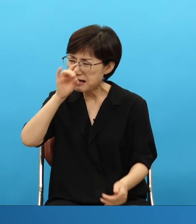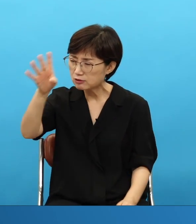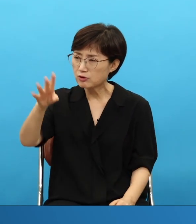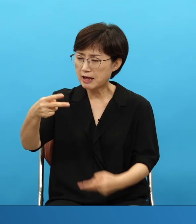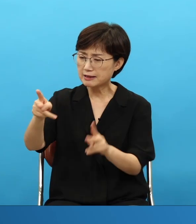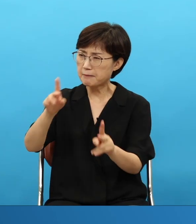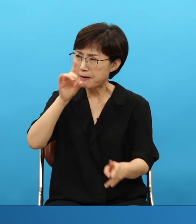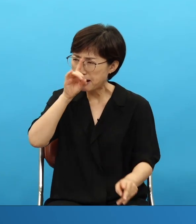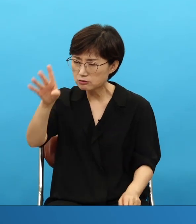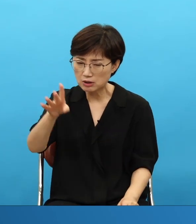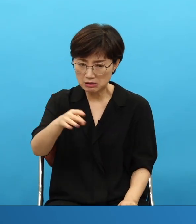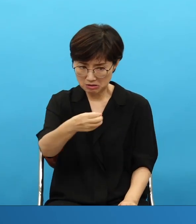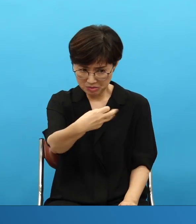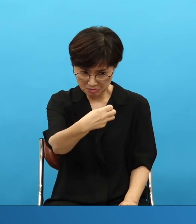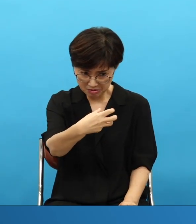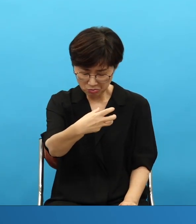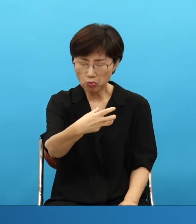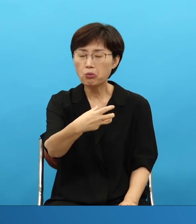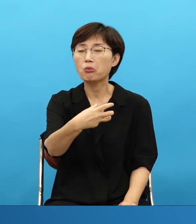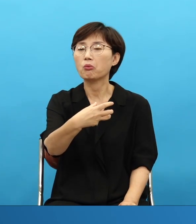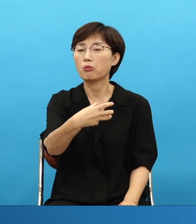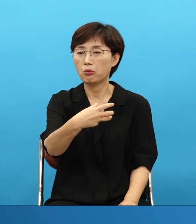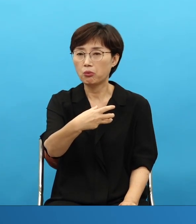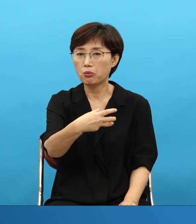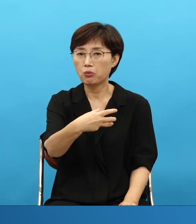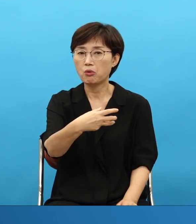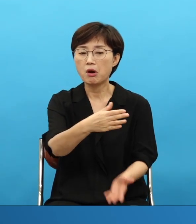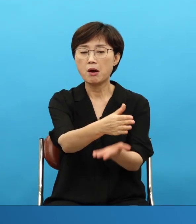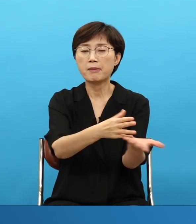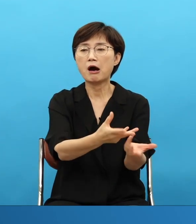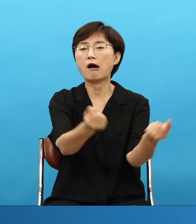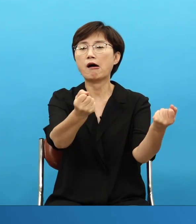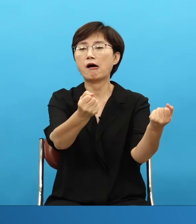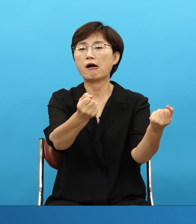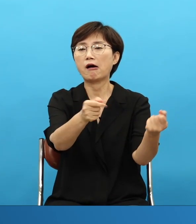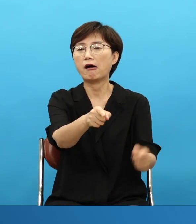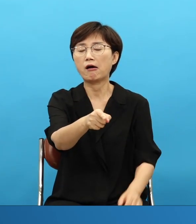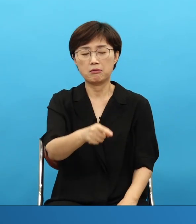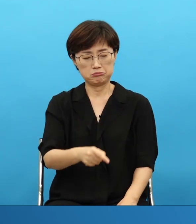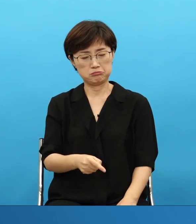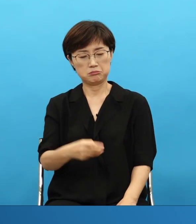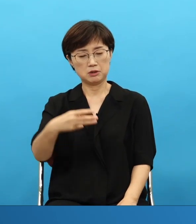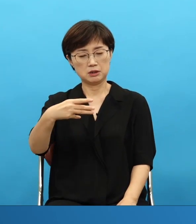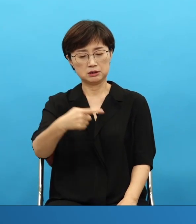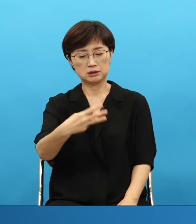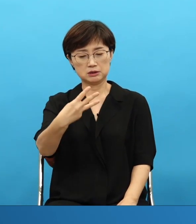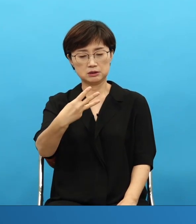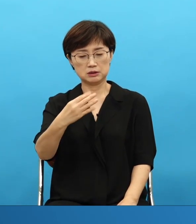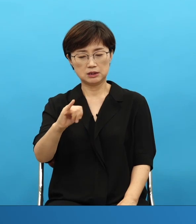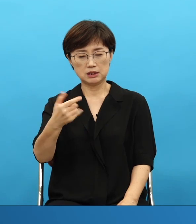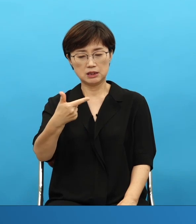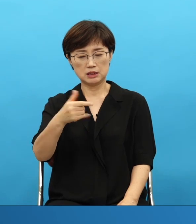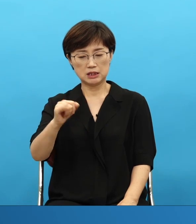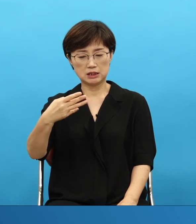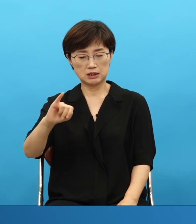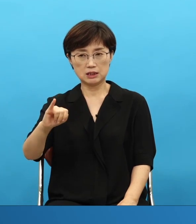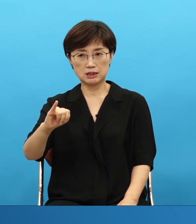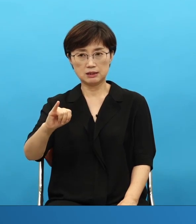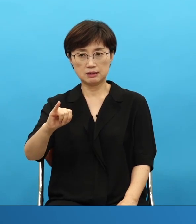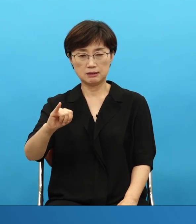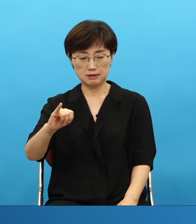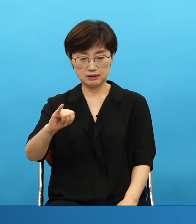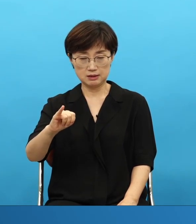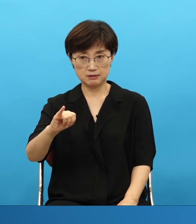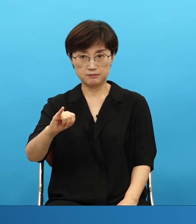일이 생겼단 말이에요. 당연히 그러겠죠. And some people were saying, oh, we can't do it. There's a lot of criticism of him in Korea. 그때 당시에 이